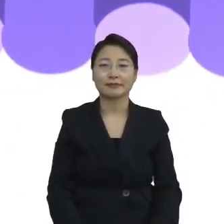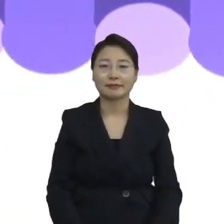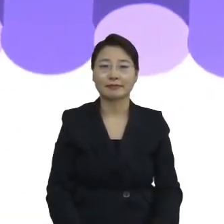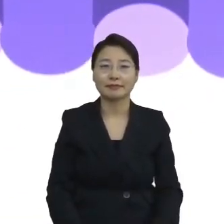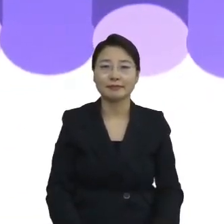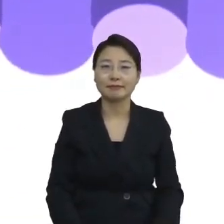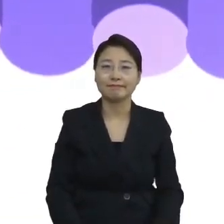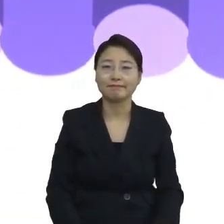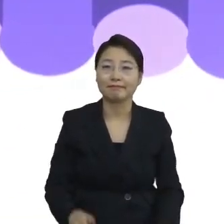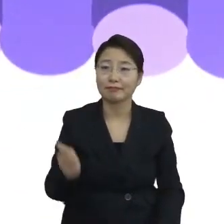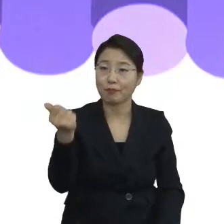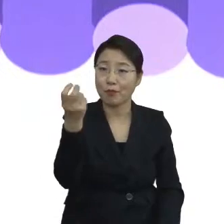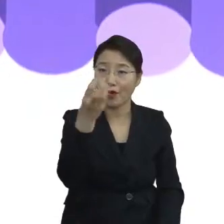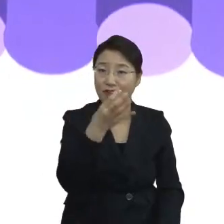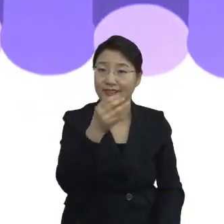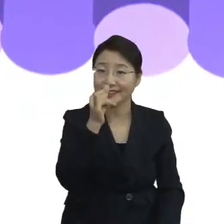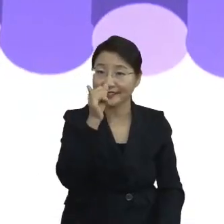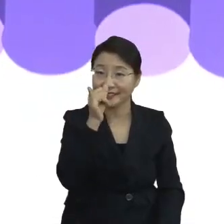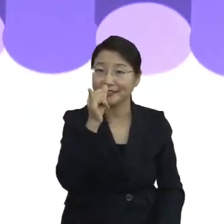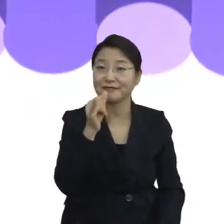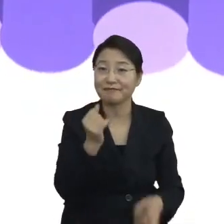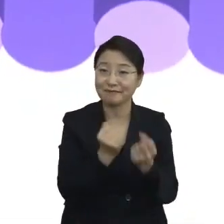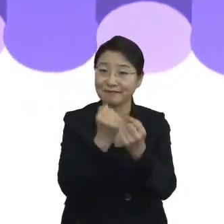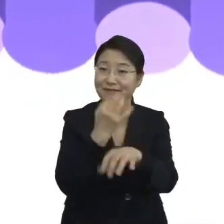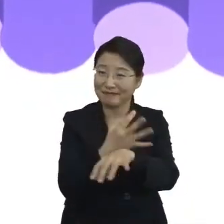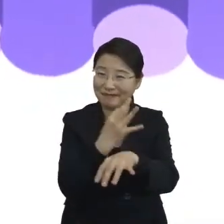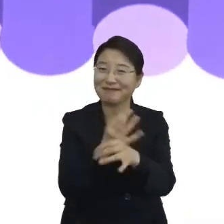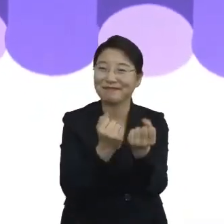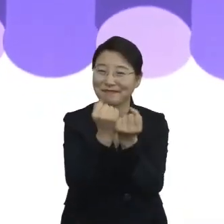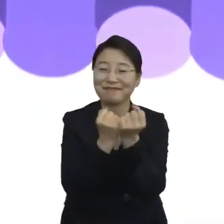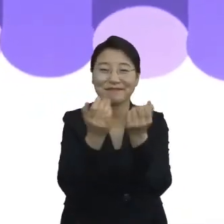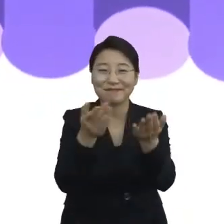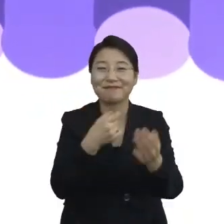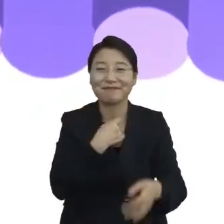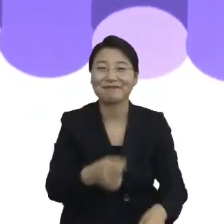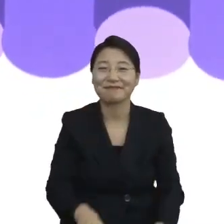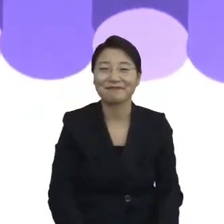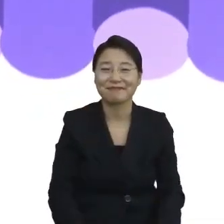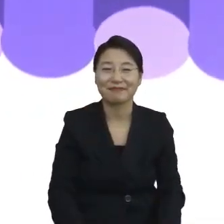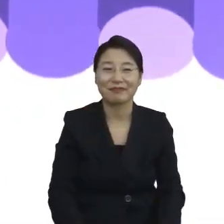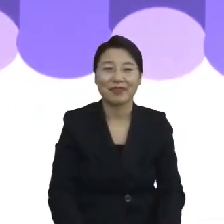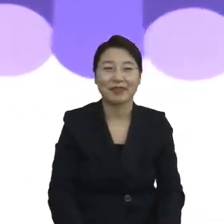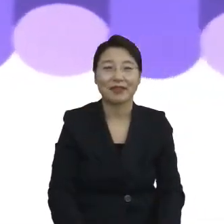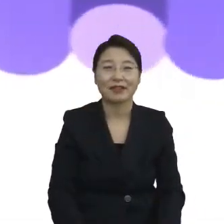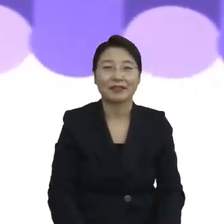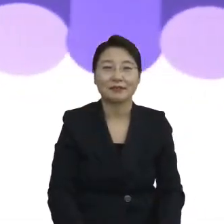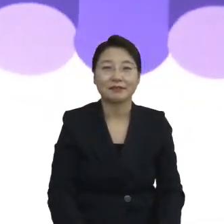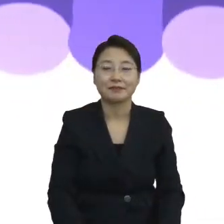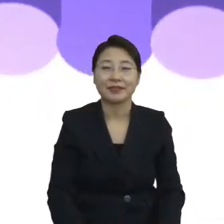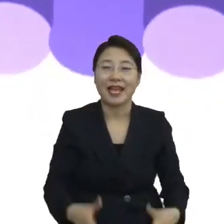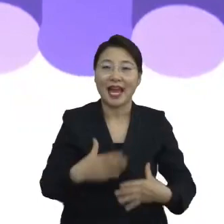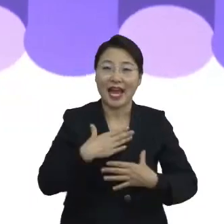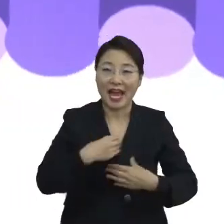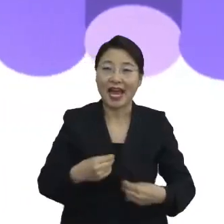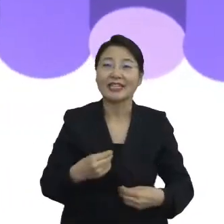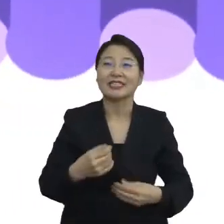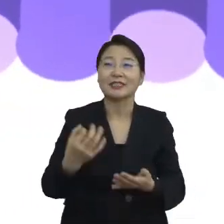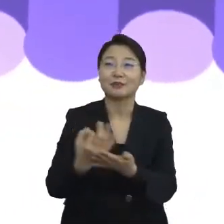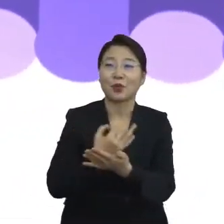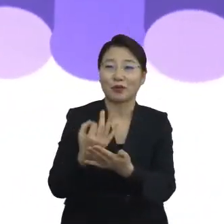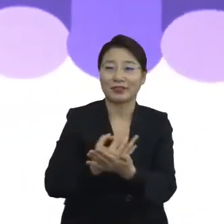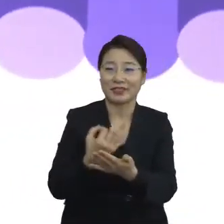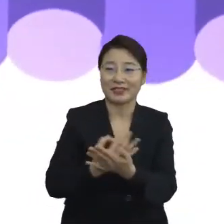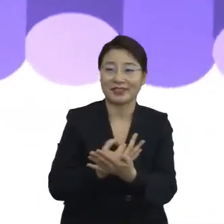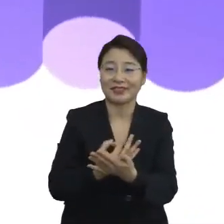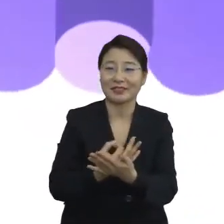몇 가지로 나눠보는데 하나하나 간단히 설명드리도록 하겠습니다. 안심소득이라고 하는 게 뭐냐